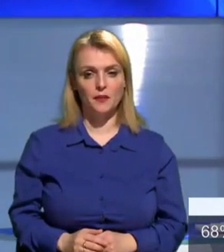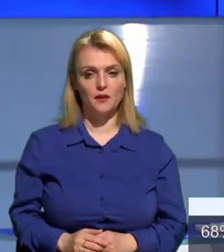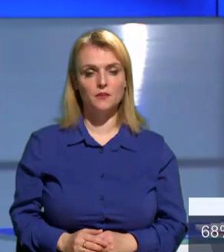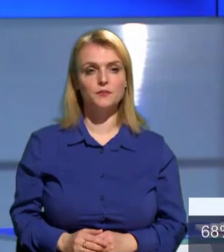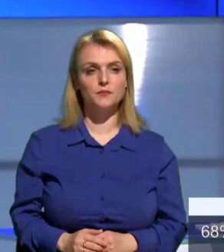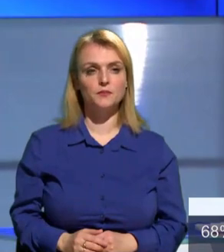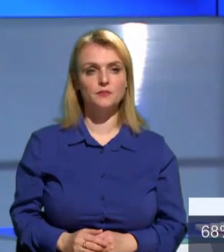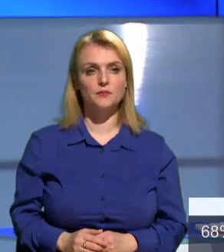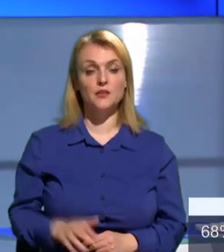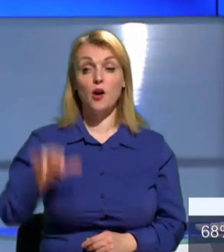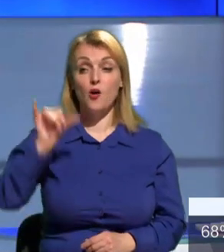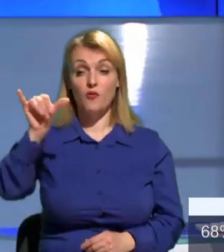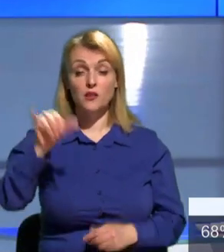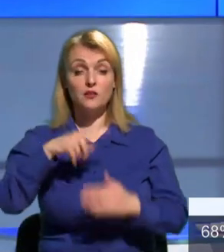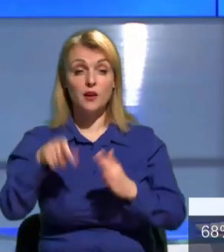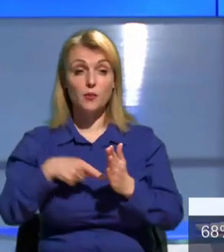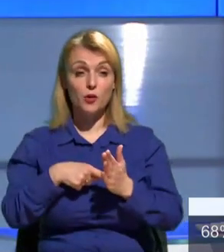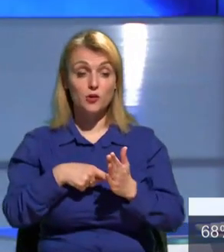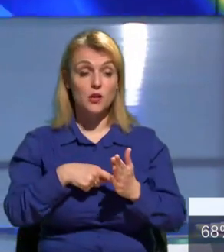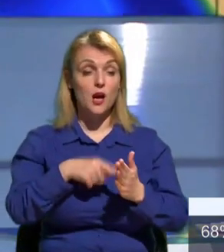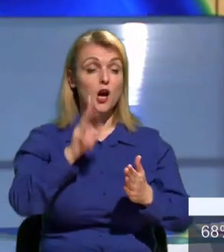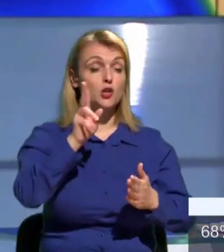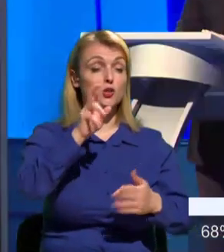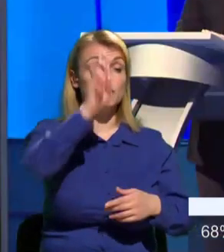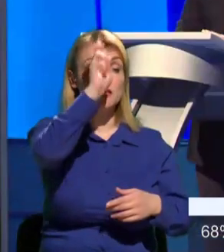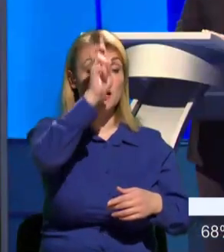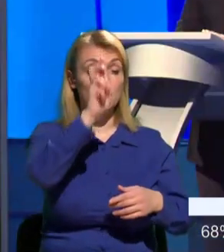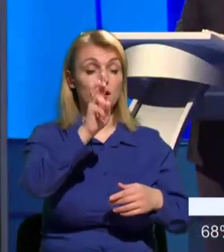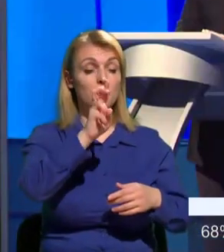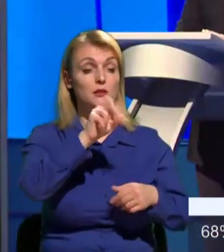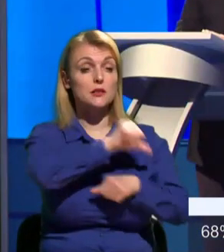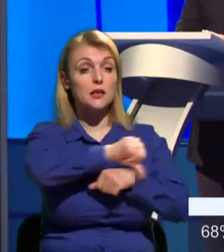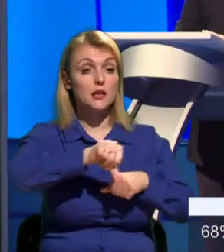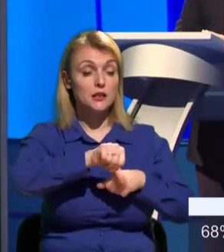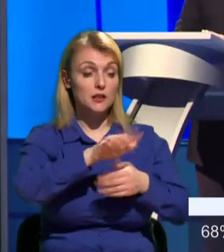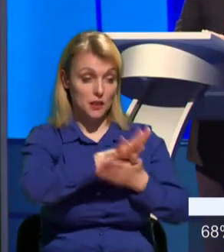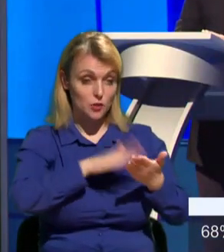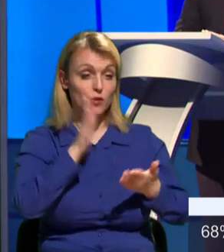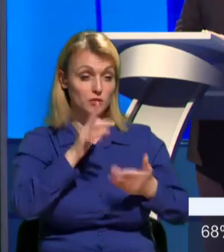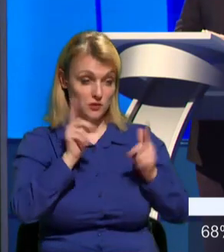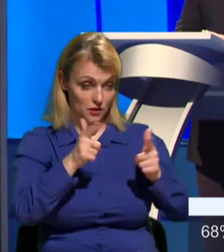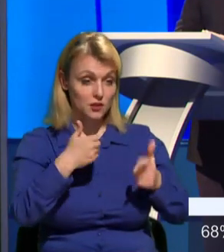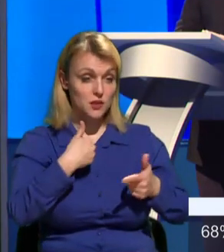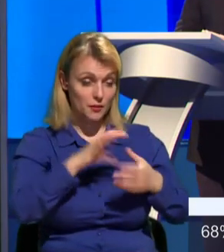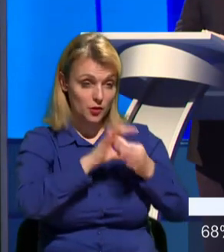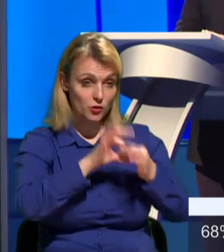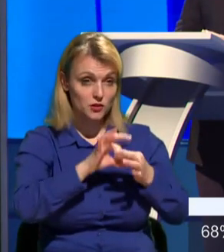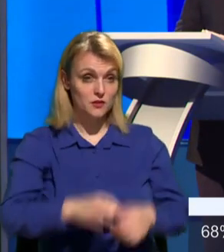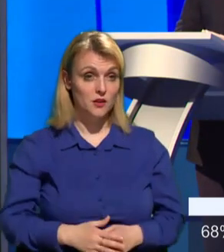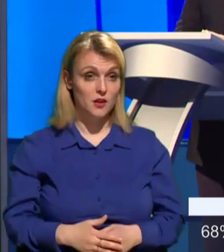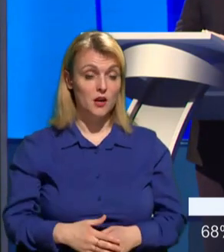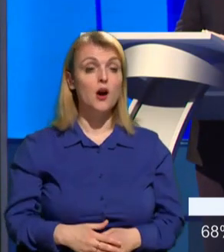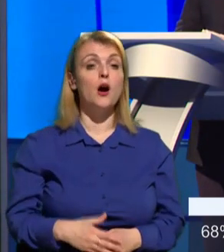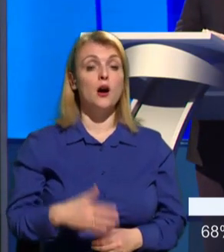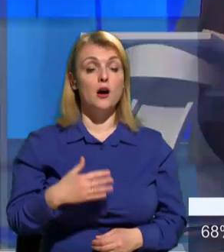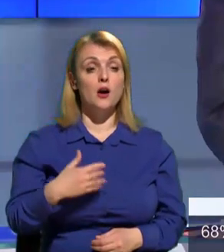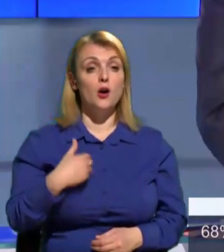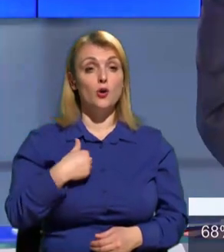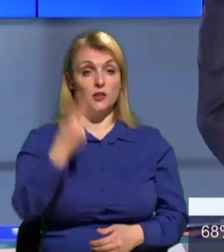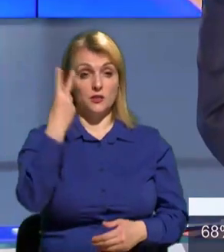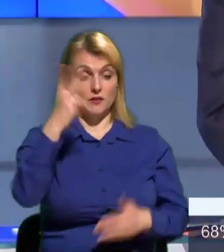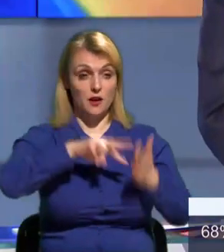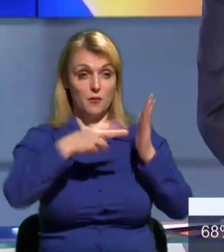externi deschiși pentru a ne susține în următoarea etapă? Noi avem cel puțin două surse importante pentru a merge cu un